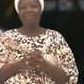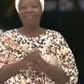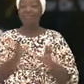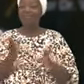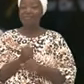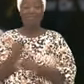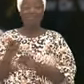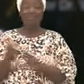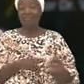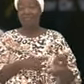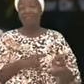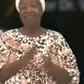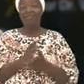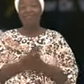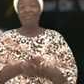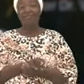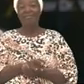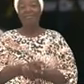préparatoire